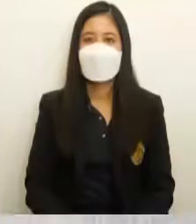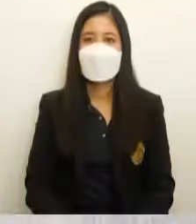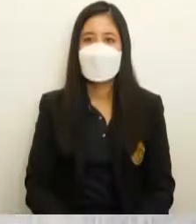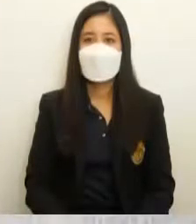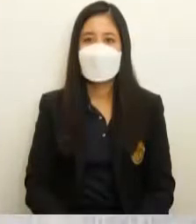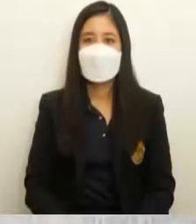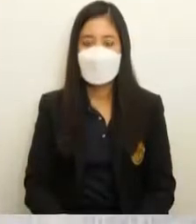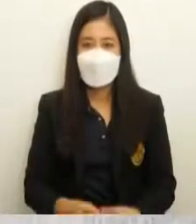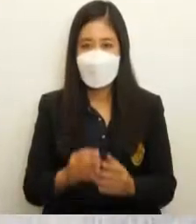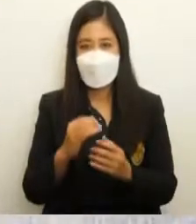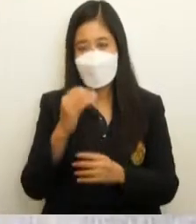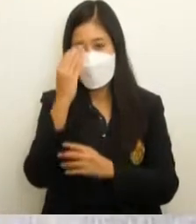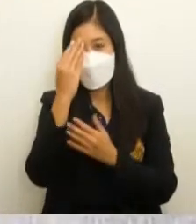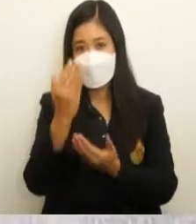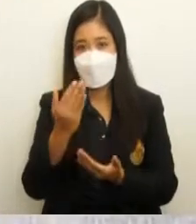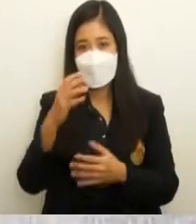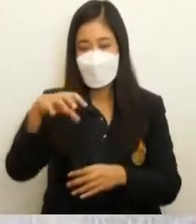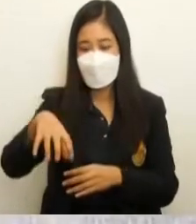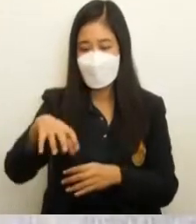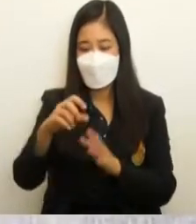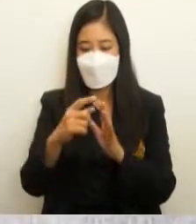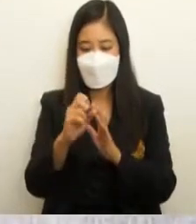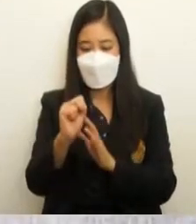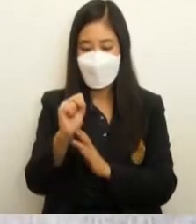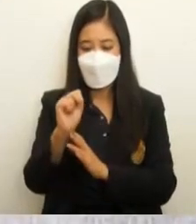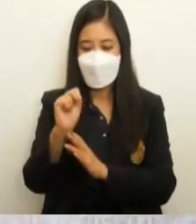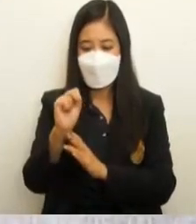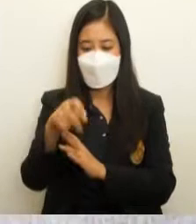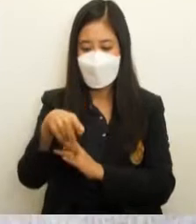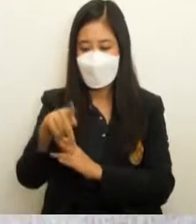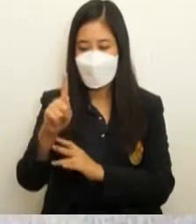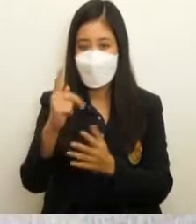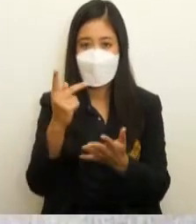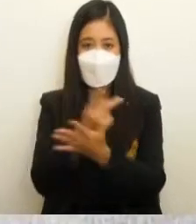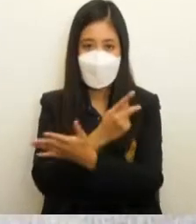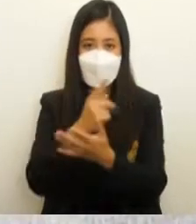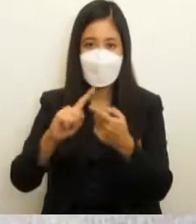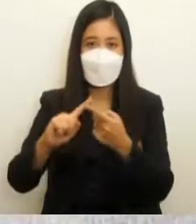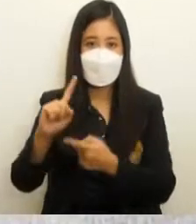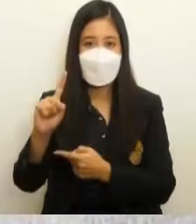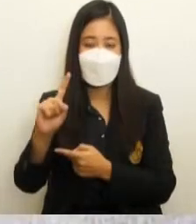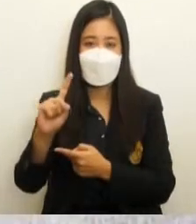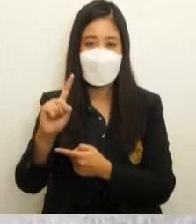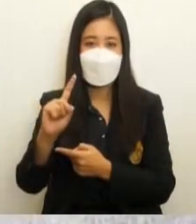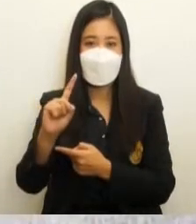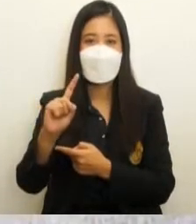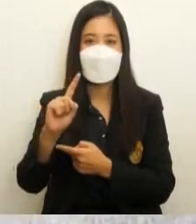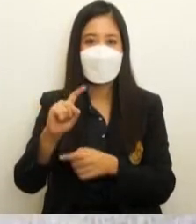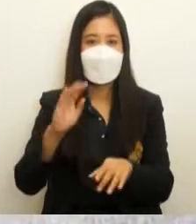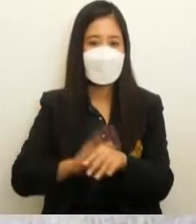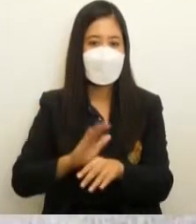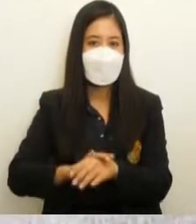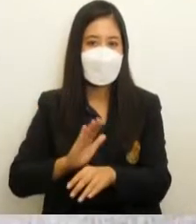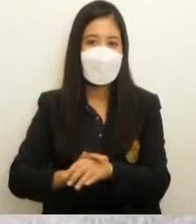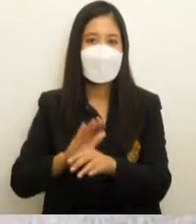สวัสดีค่ะสำนักงานเขตพื้นที่การศึกษาประถมศึกษากาญจนบุรีเขต1ได้เน้นย้ำให้สถานศึกษ